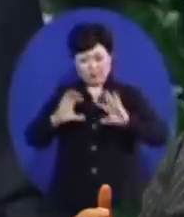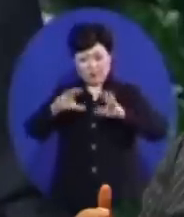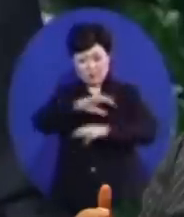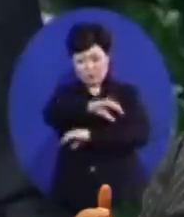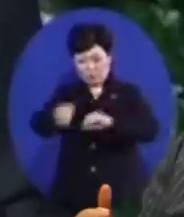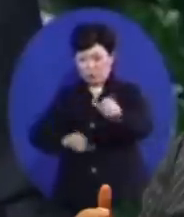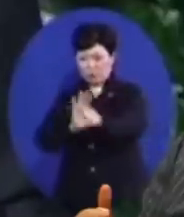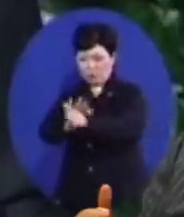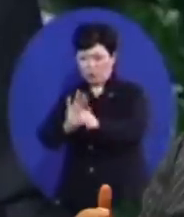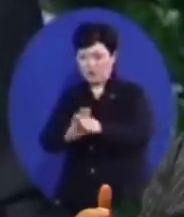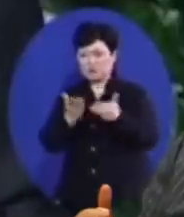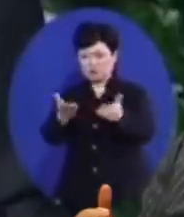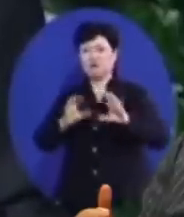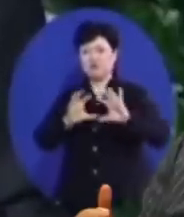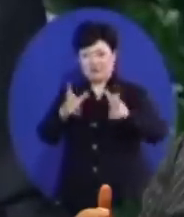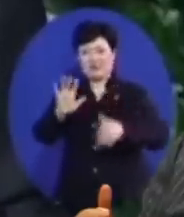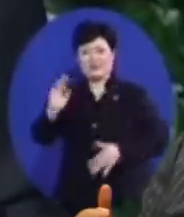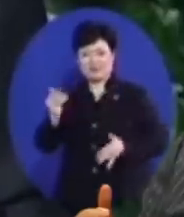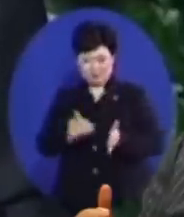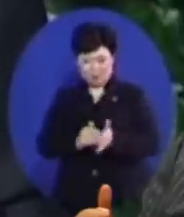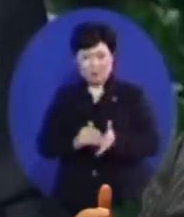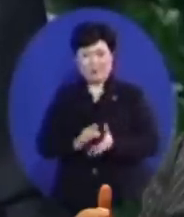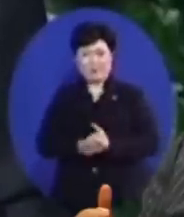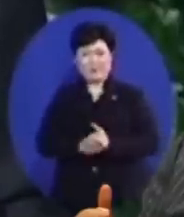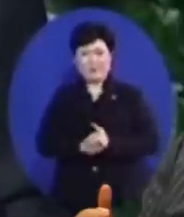하는 나라가 되었고,